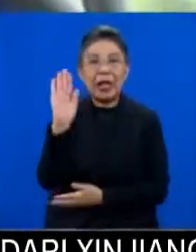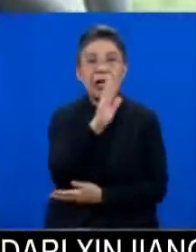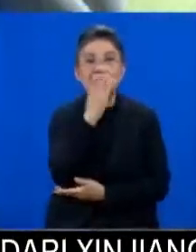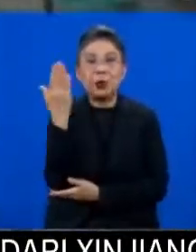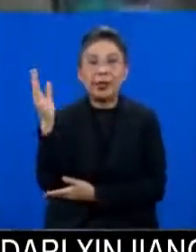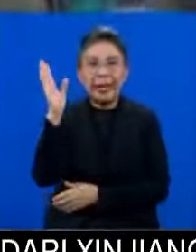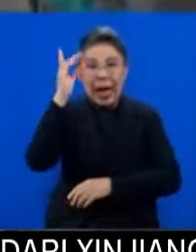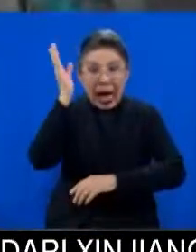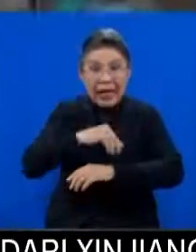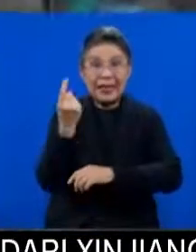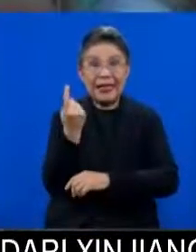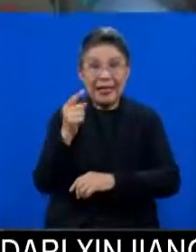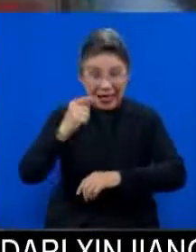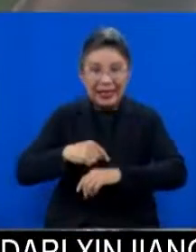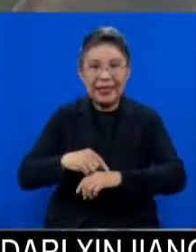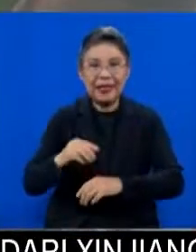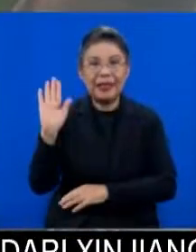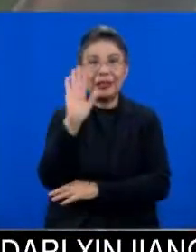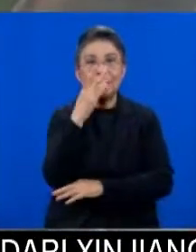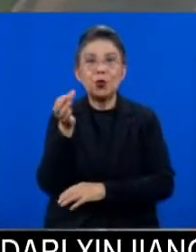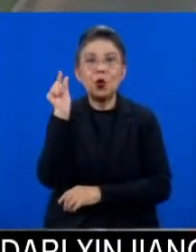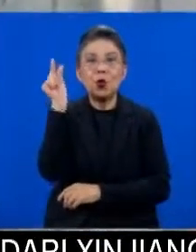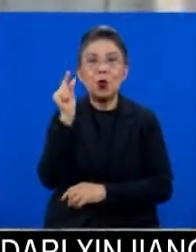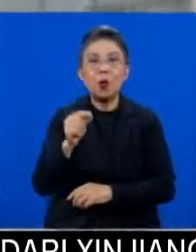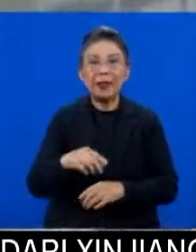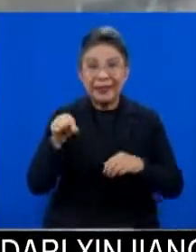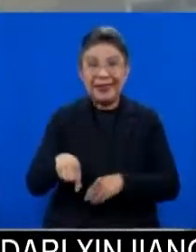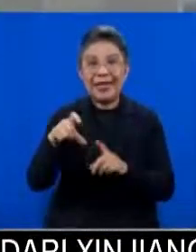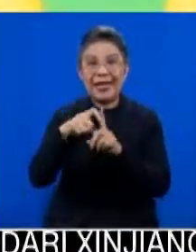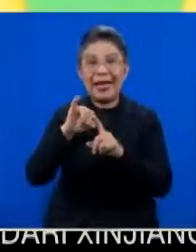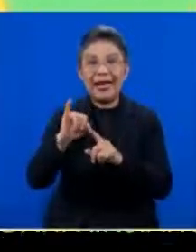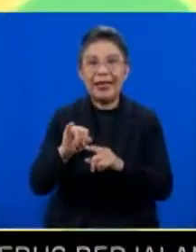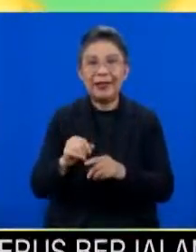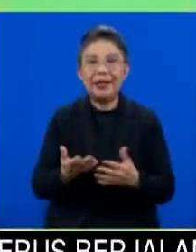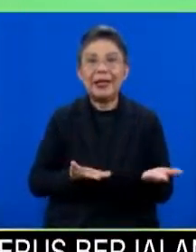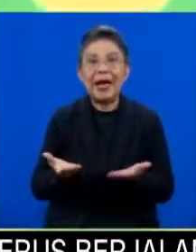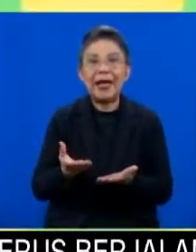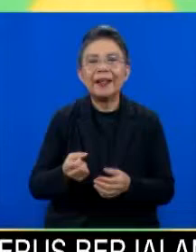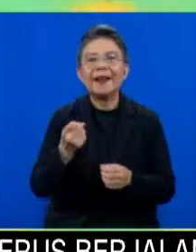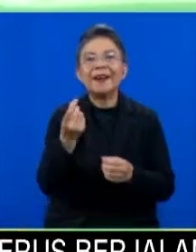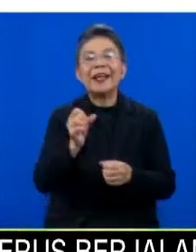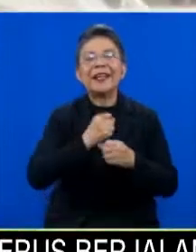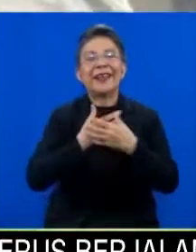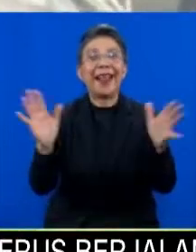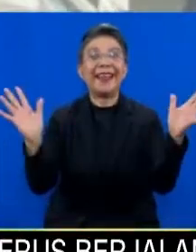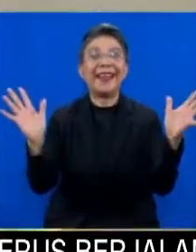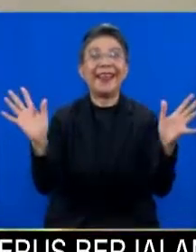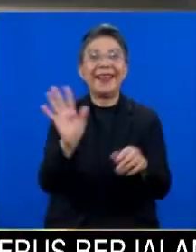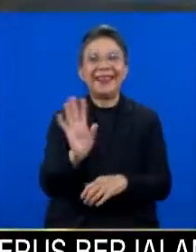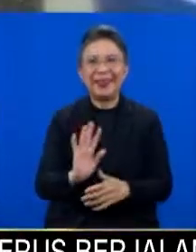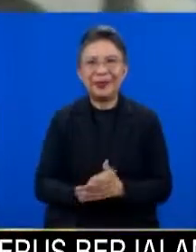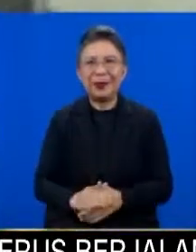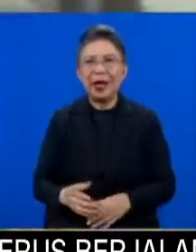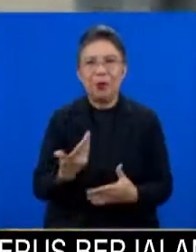Khusus hari ini, pengguna sejumlah alat transportasi umum di Jakarta dimanjakan dengan layanan yang digratiskan. Di antaranya